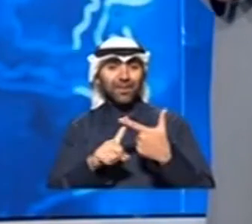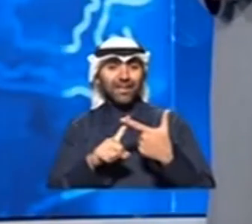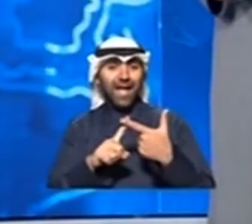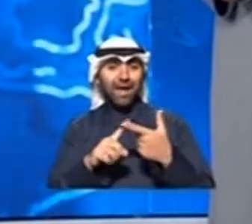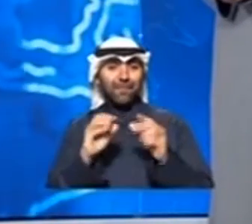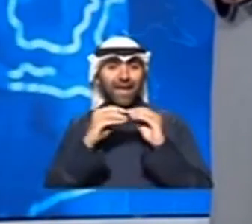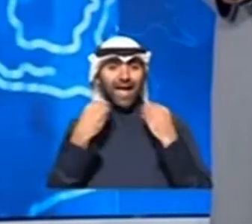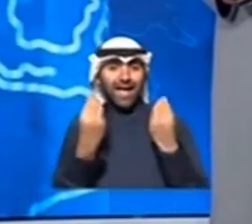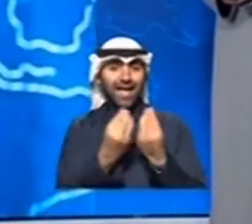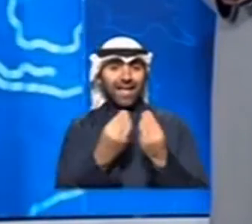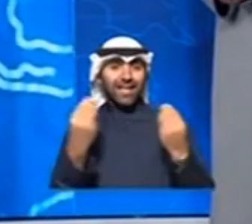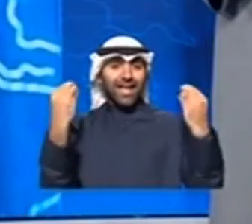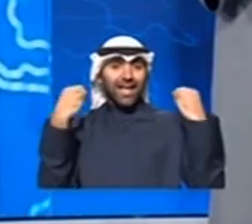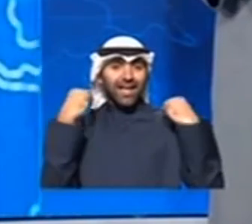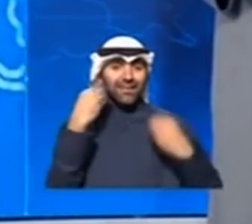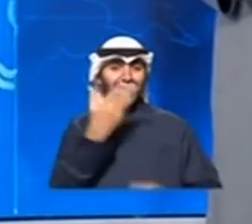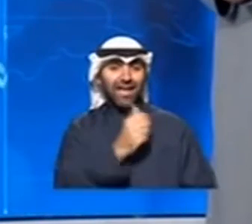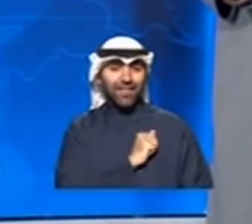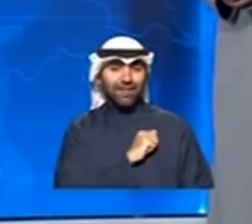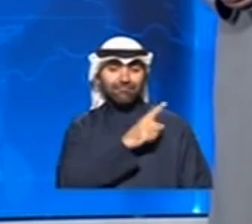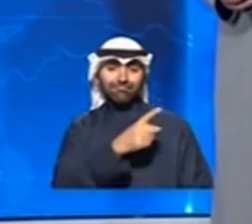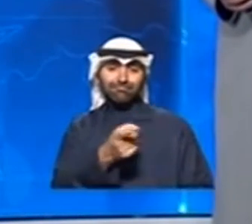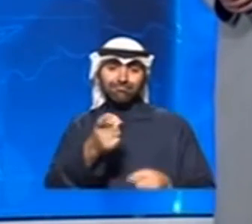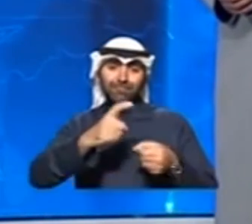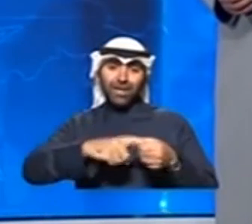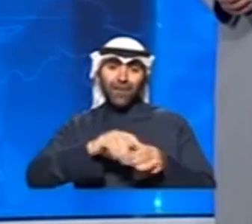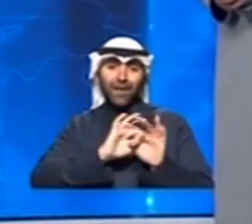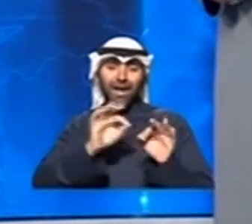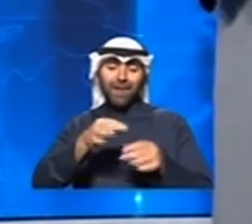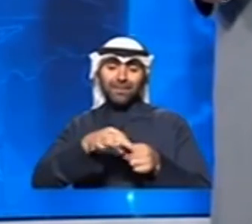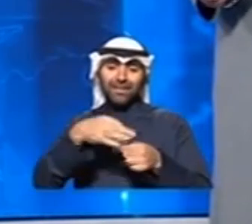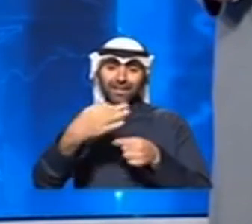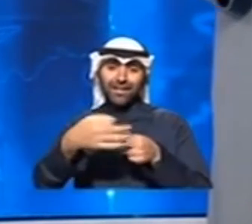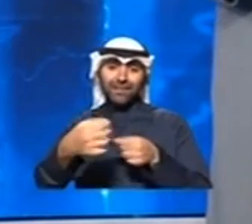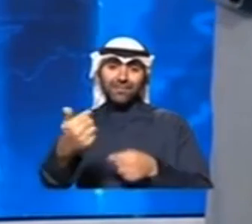للرياضة قطاع الرياضة التنافسية على تعاونك ويانا وإعطائنا